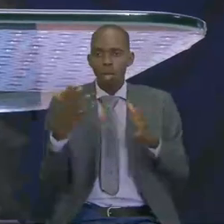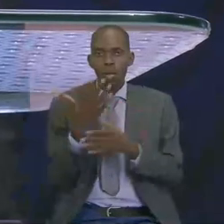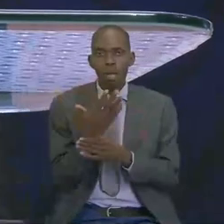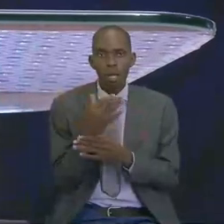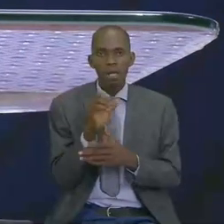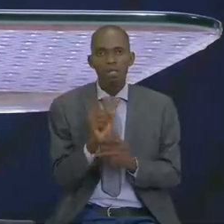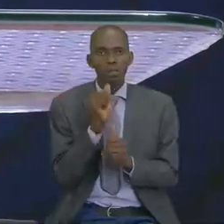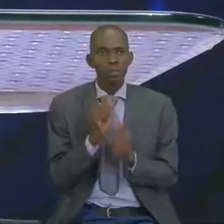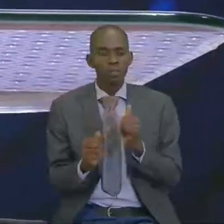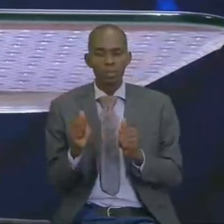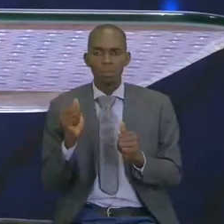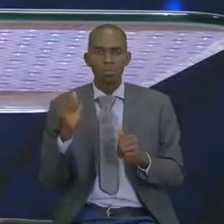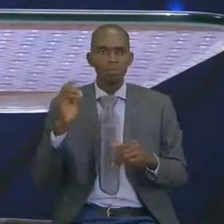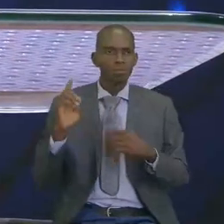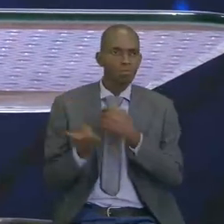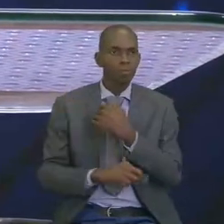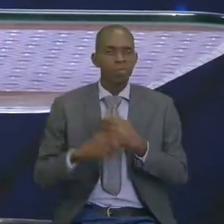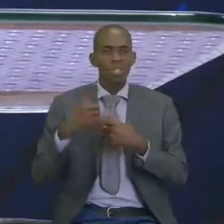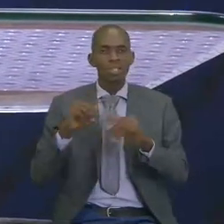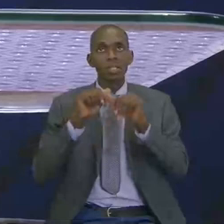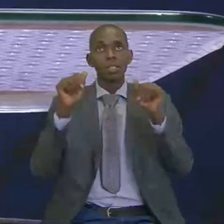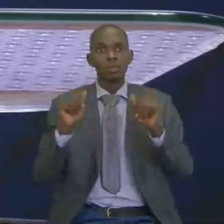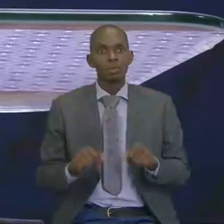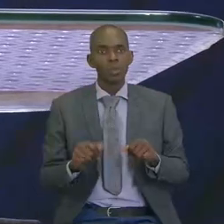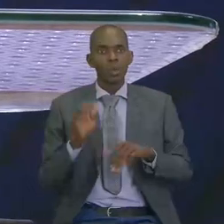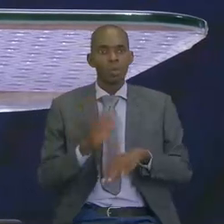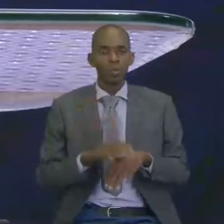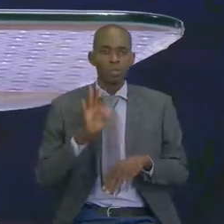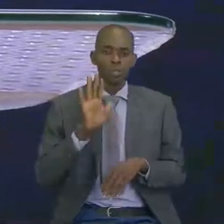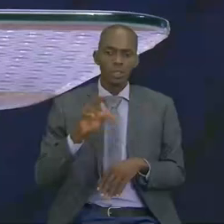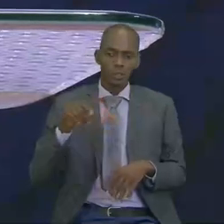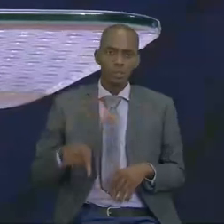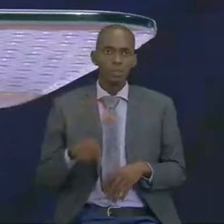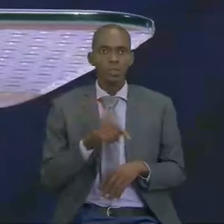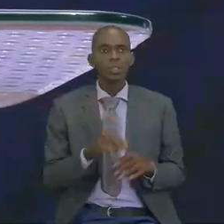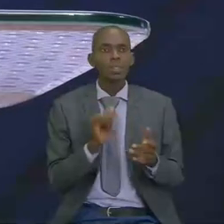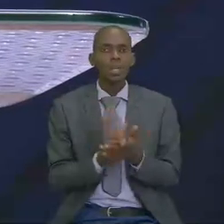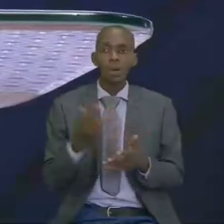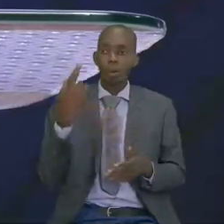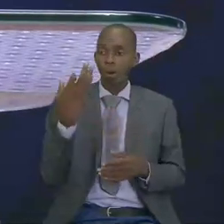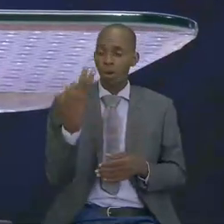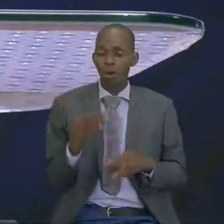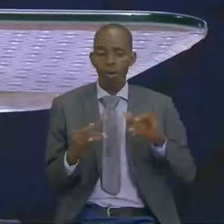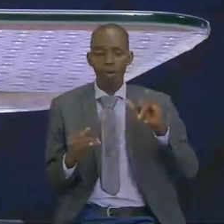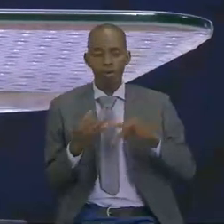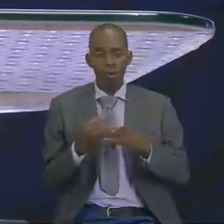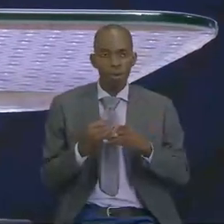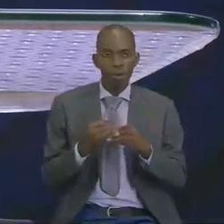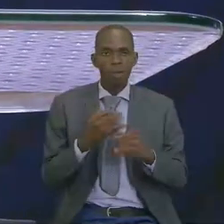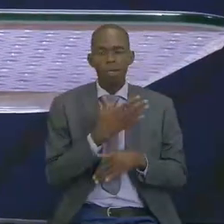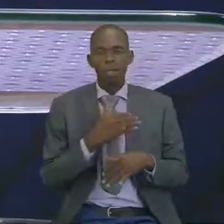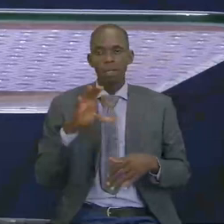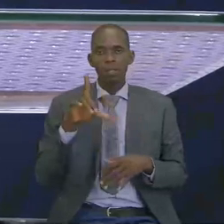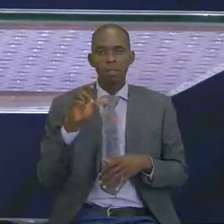main, frappa les pieds de fer et d'argile de la statue et les mit en